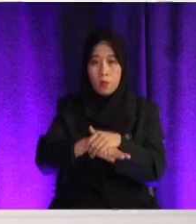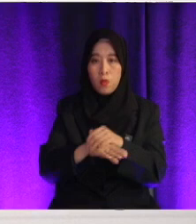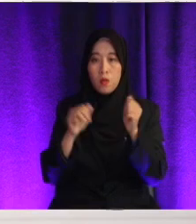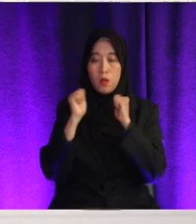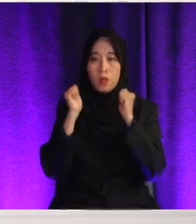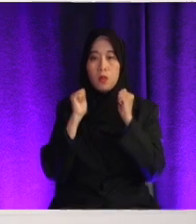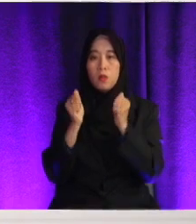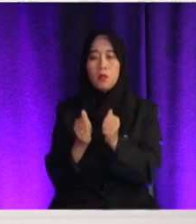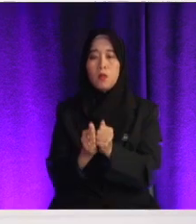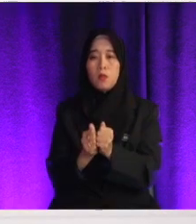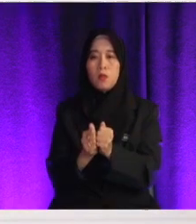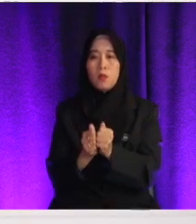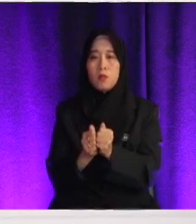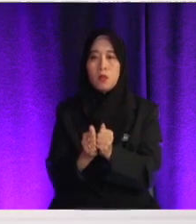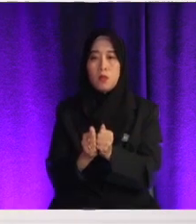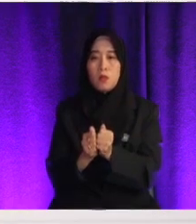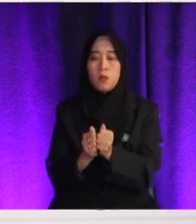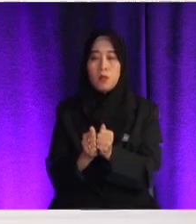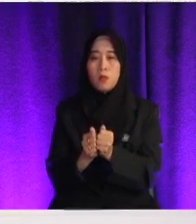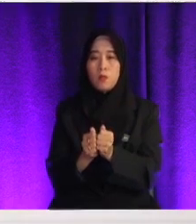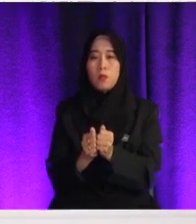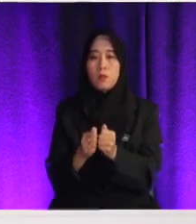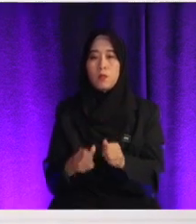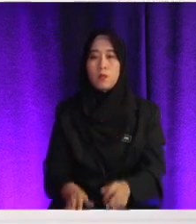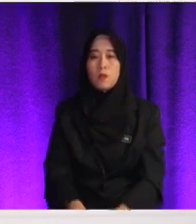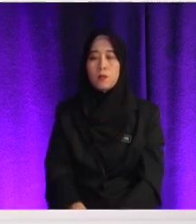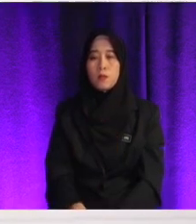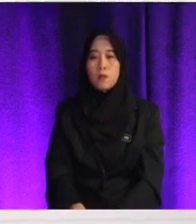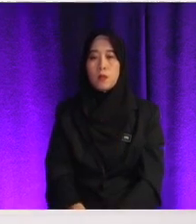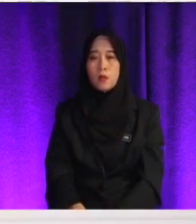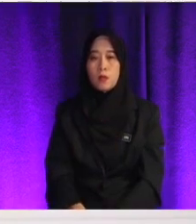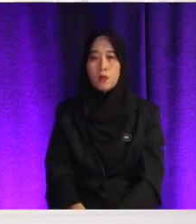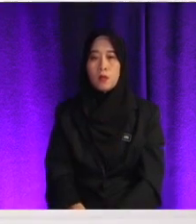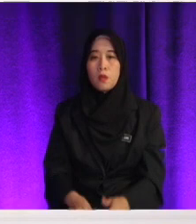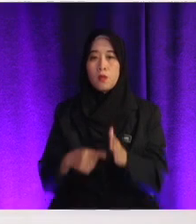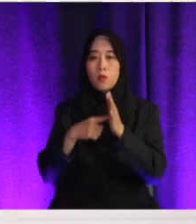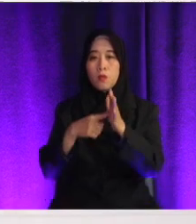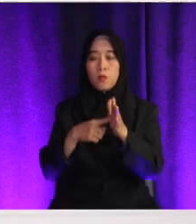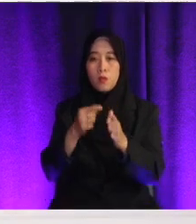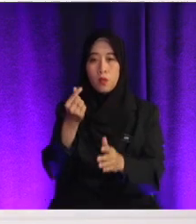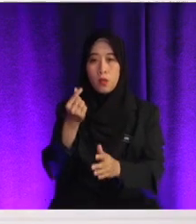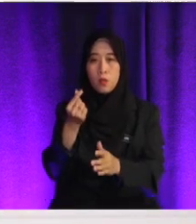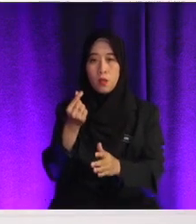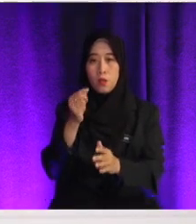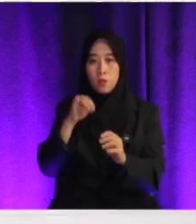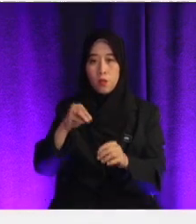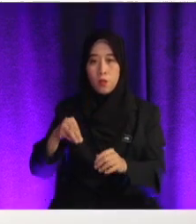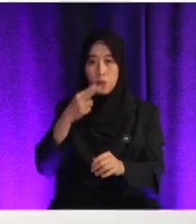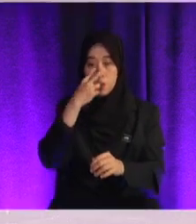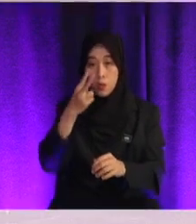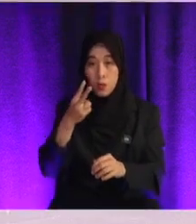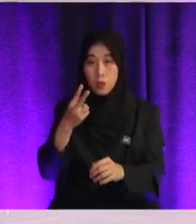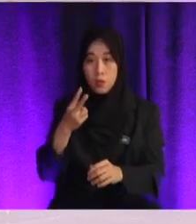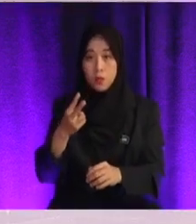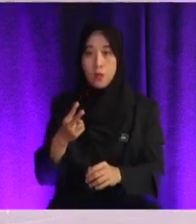punya bubuli perasa semua tu. Okey, nampak Okey, mungkin cikgu boleh saya tunjuk sikit pusing, nampak tak? Berbuli perasa